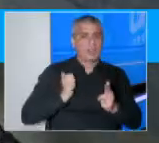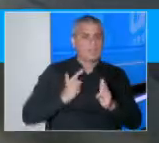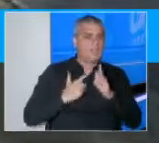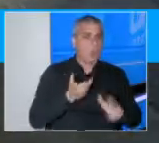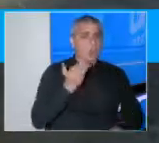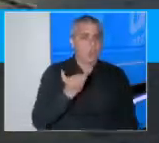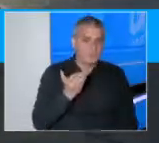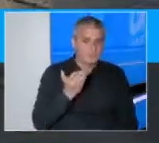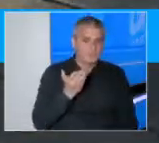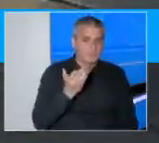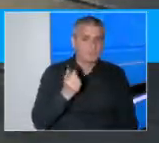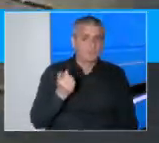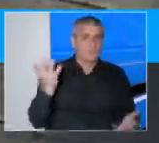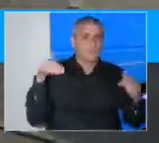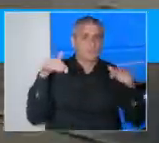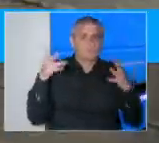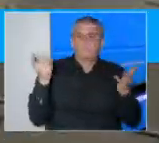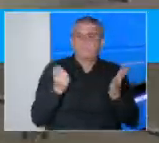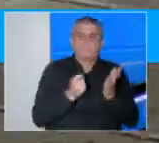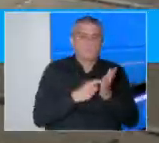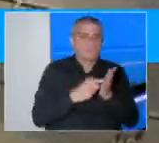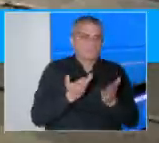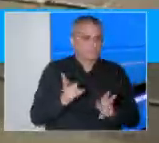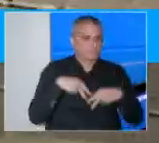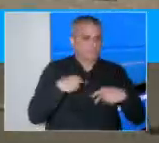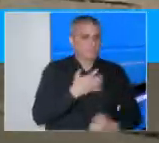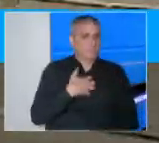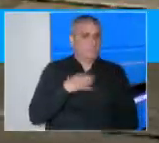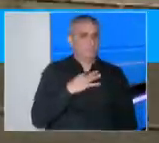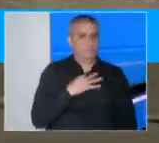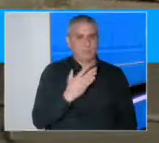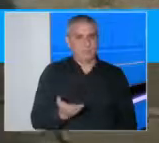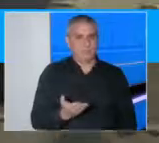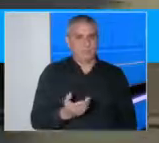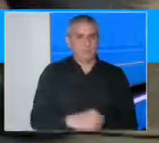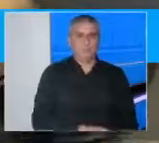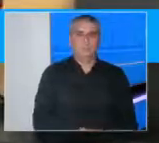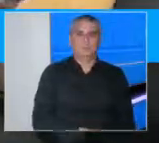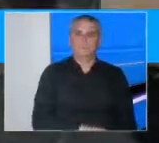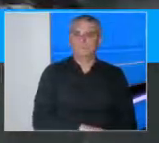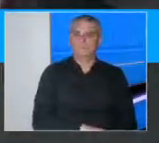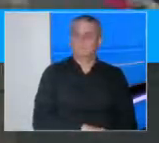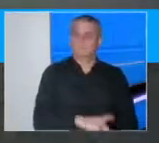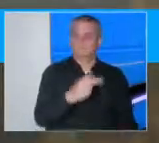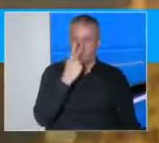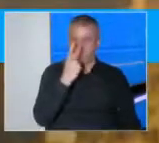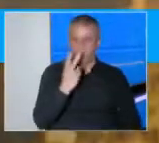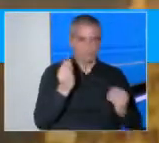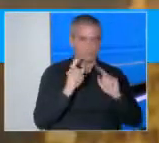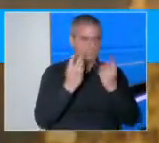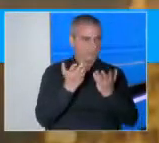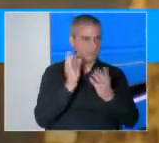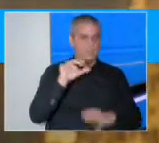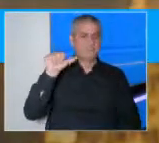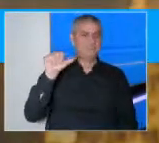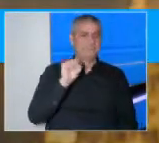בלוחמים שטובעים את, את, את הפציעה שלהם. כן, יאיר, אתה, את רואה, אחרי... אתה רואה את האירוע הזה של